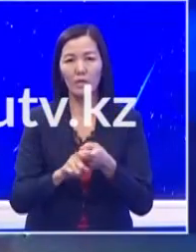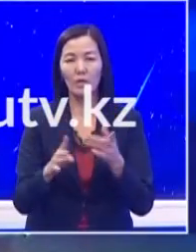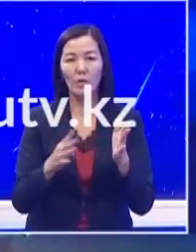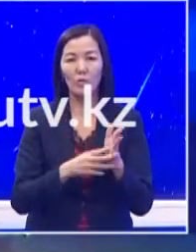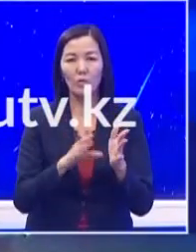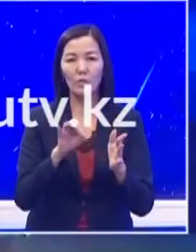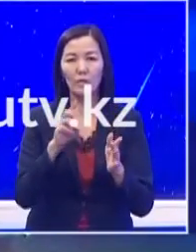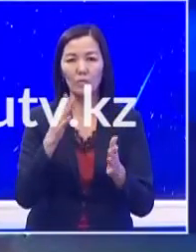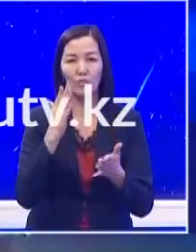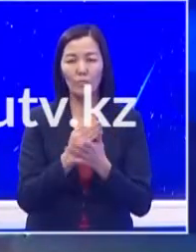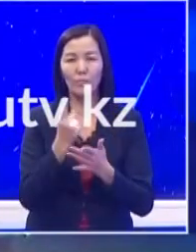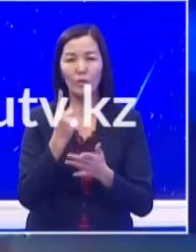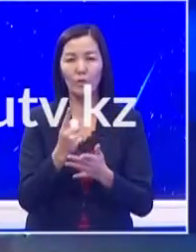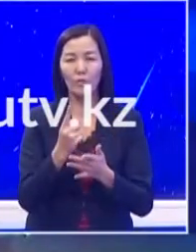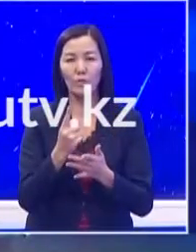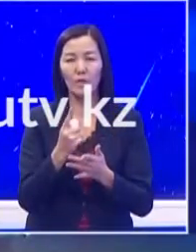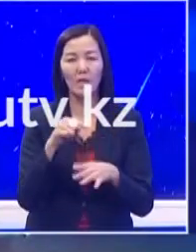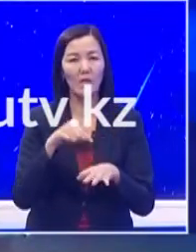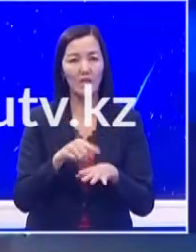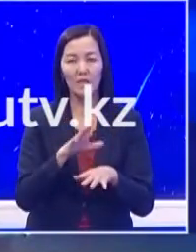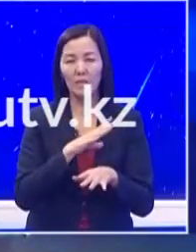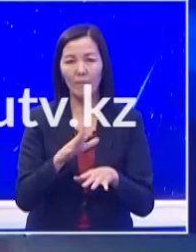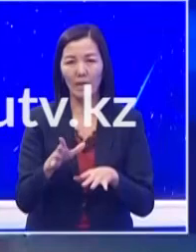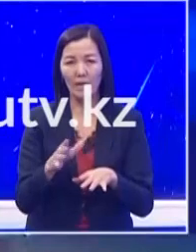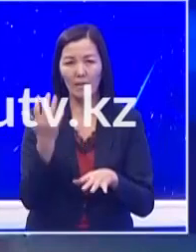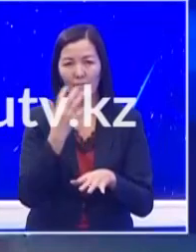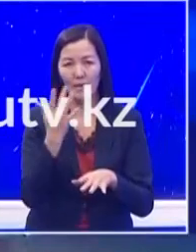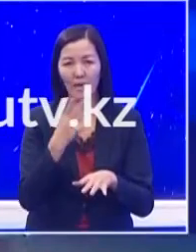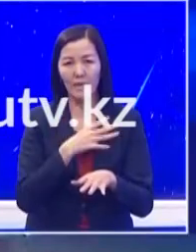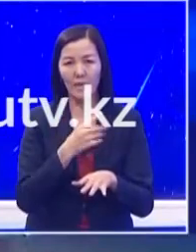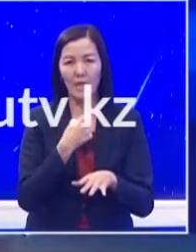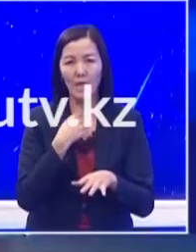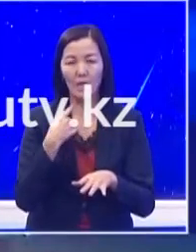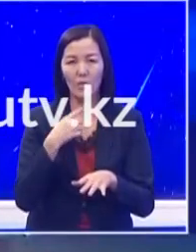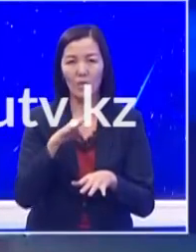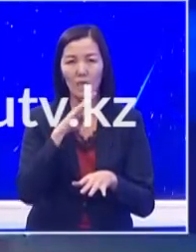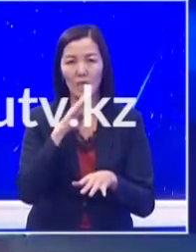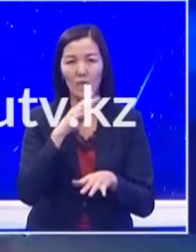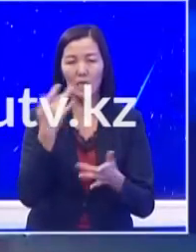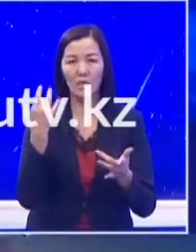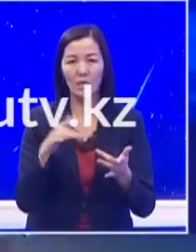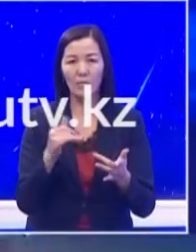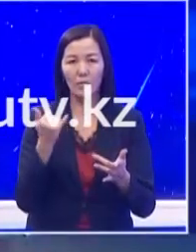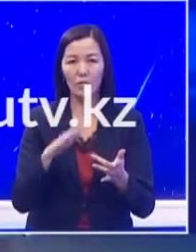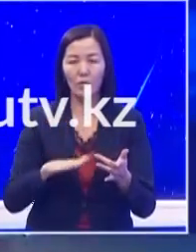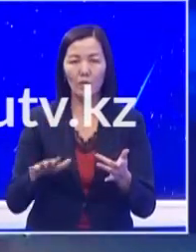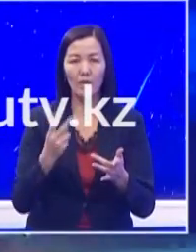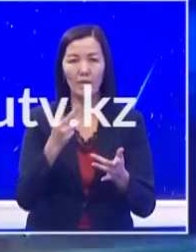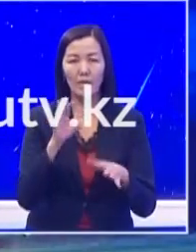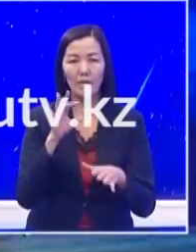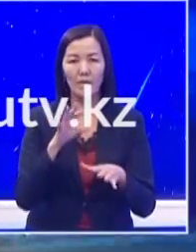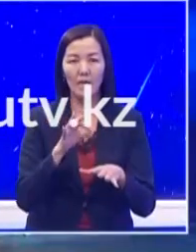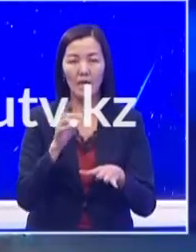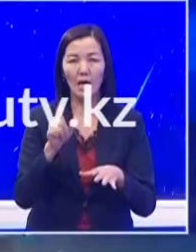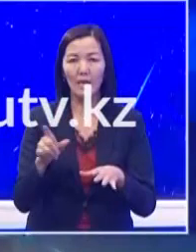біреусі симптомсыз. Де жұқтыру бойынша Талдықорған, Текелі қаласы мен Жамбыл, Ұйғыр аудандары да 2 жағдайдан, ал